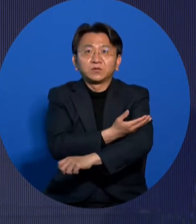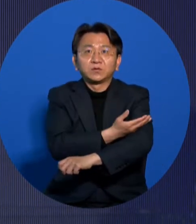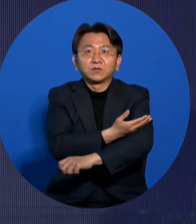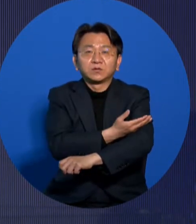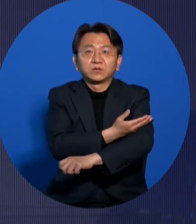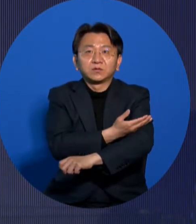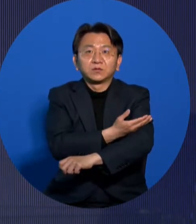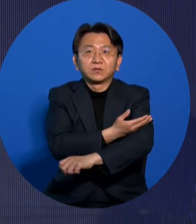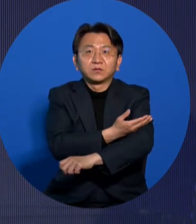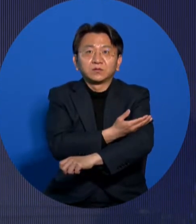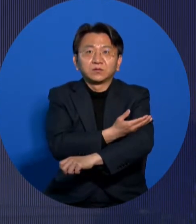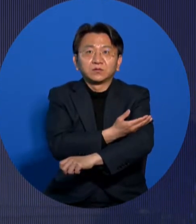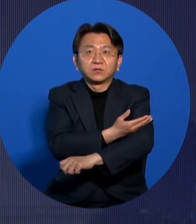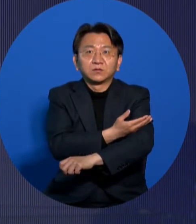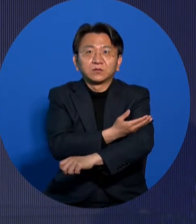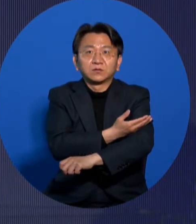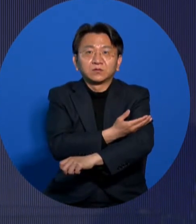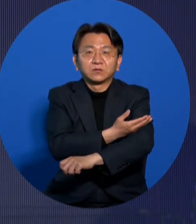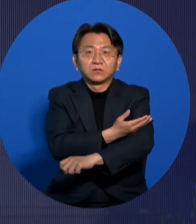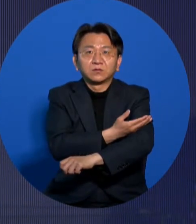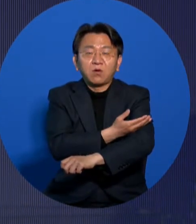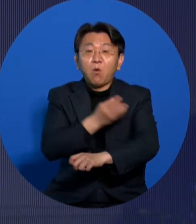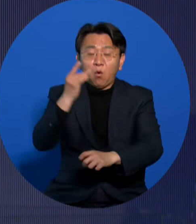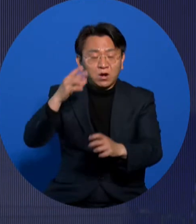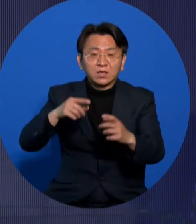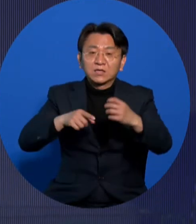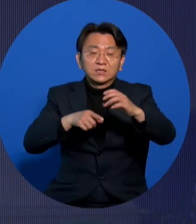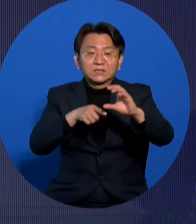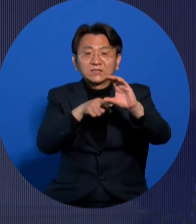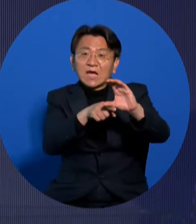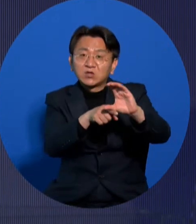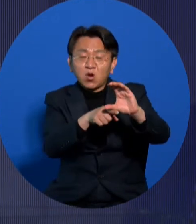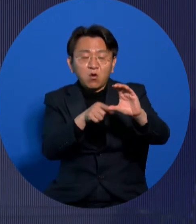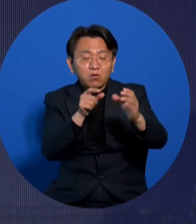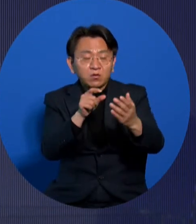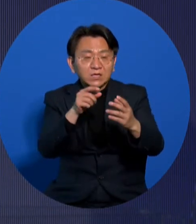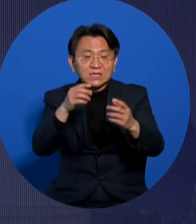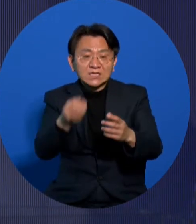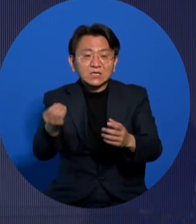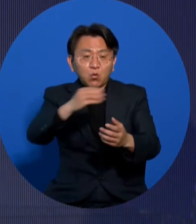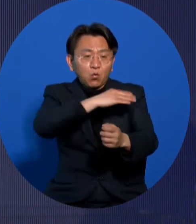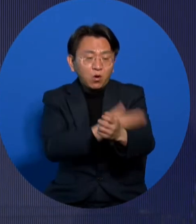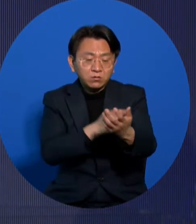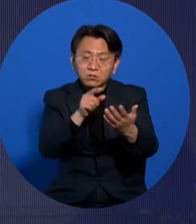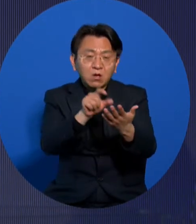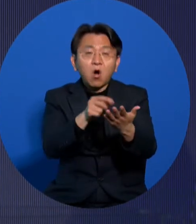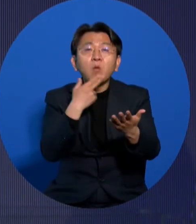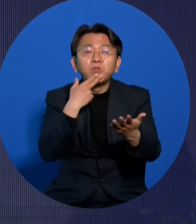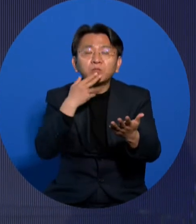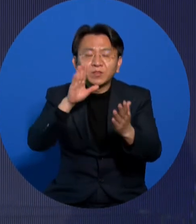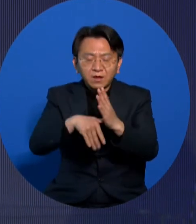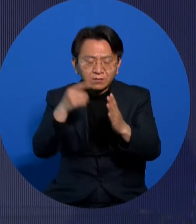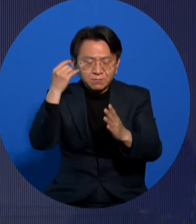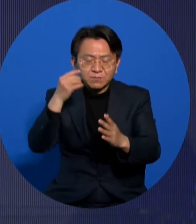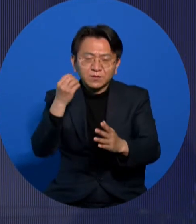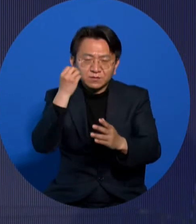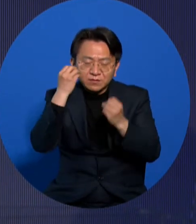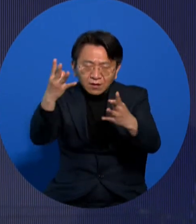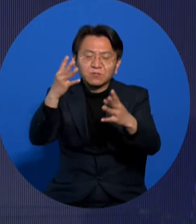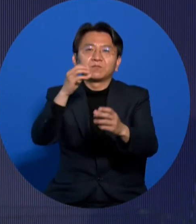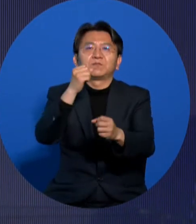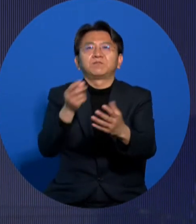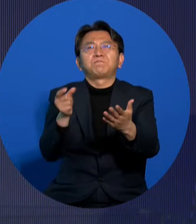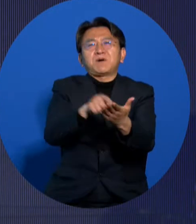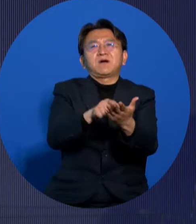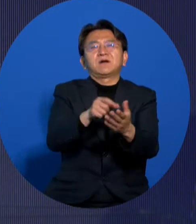투쟁하면서 아마 사전에도 없던 이동권 단어가 사전에 만들어지고 했습니다. 참 그럴